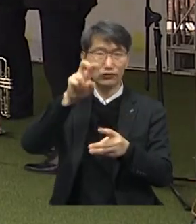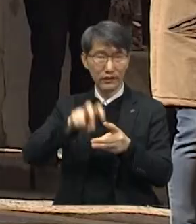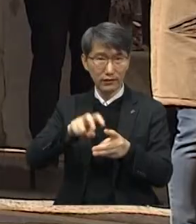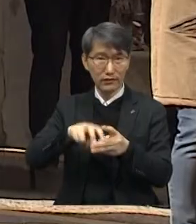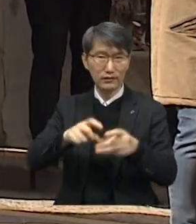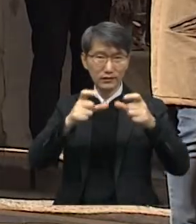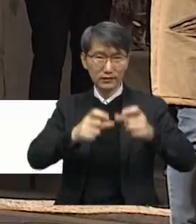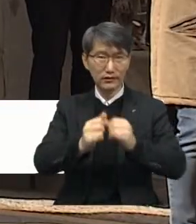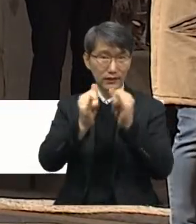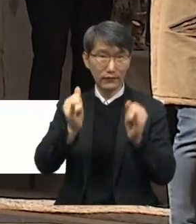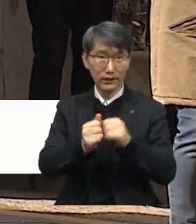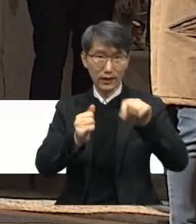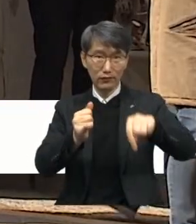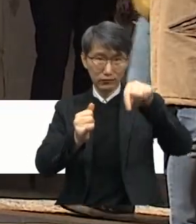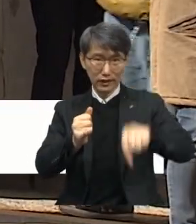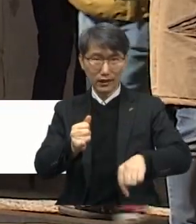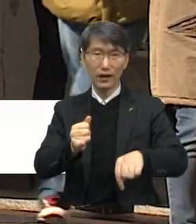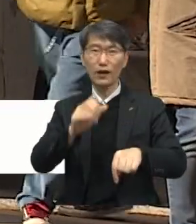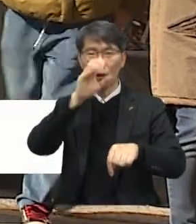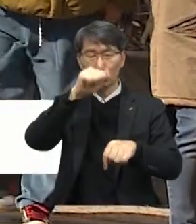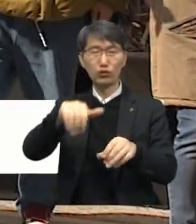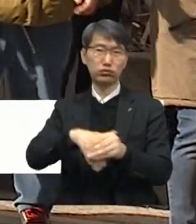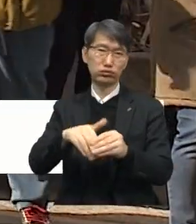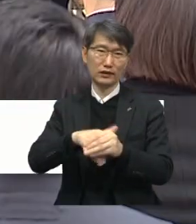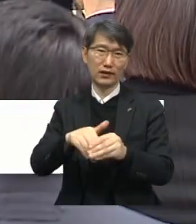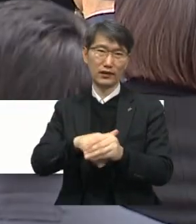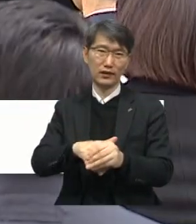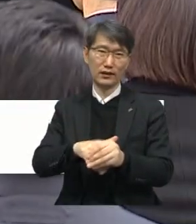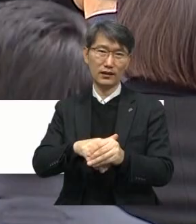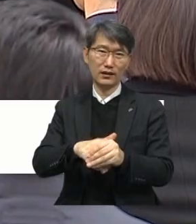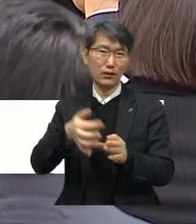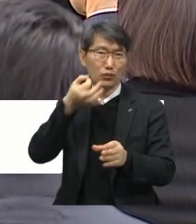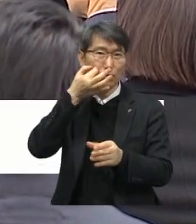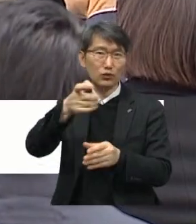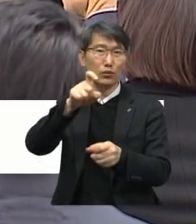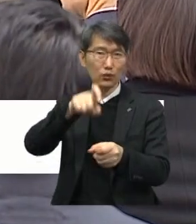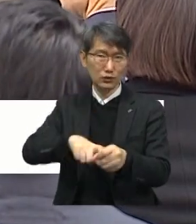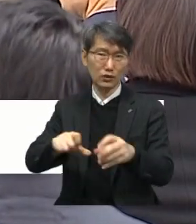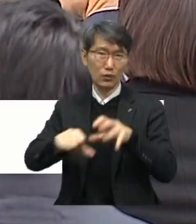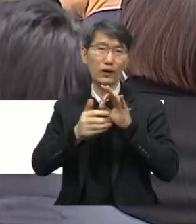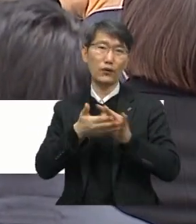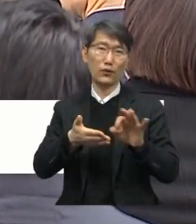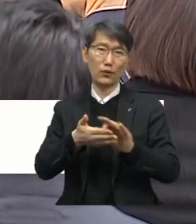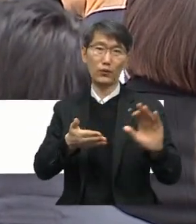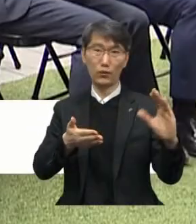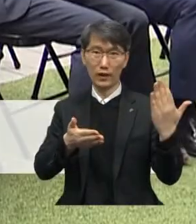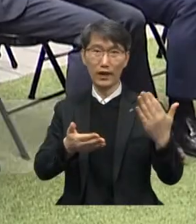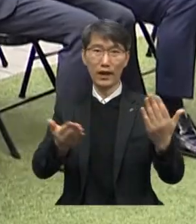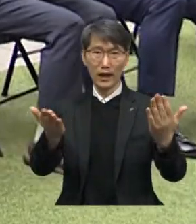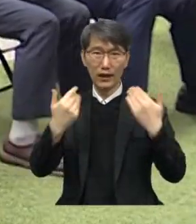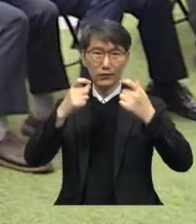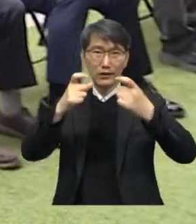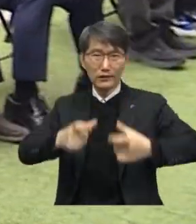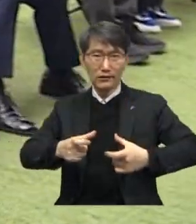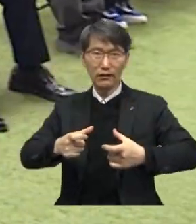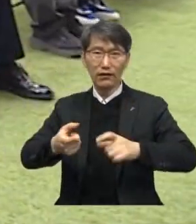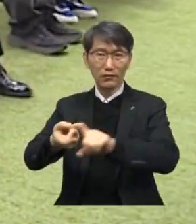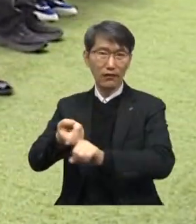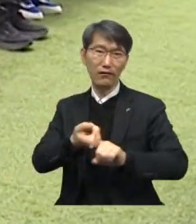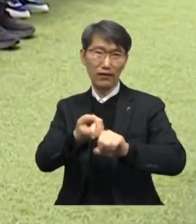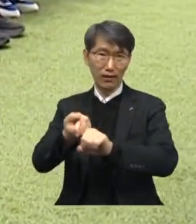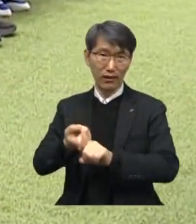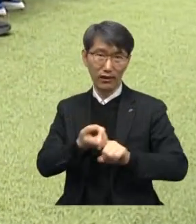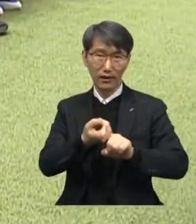성북문화예술교육센터는 지역사회에 양질의 문화 콘텐츠를 제공하는 장소로 활용됩니다. 학교와 지역기관과